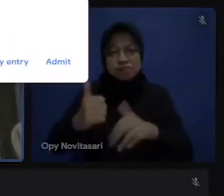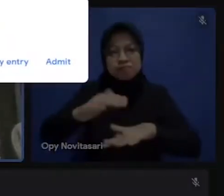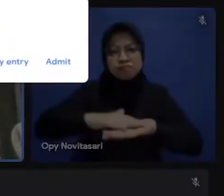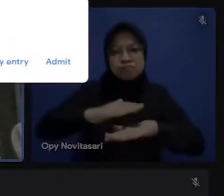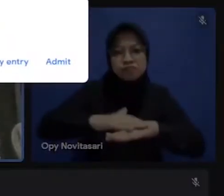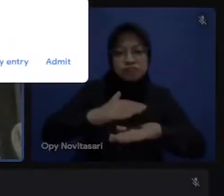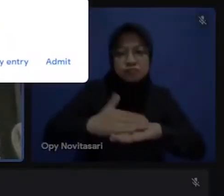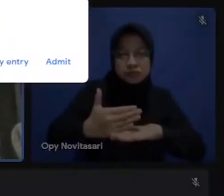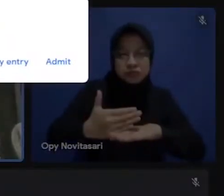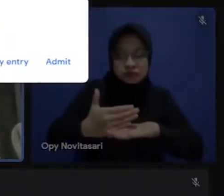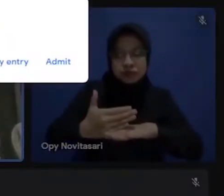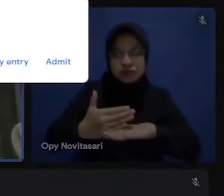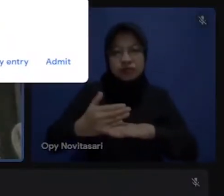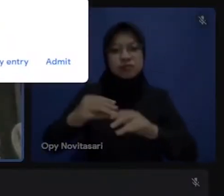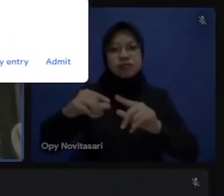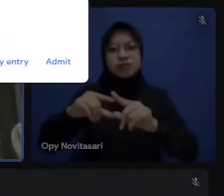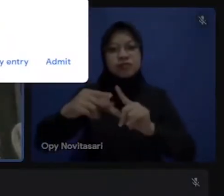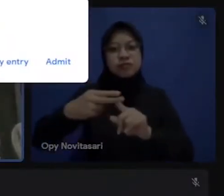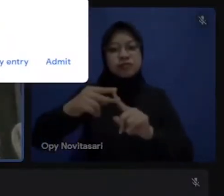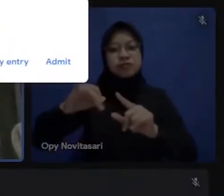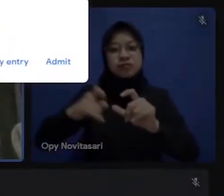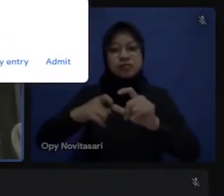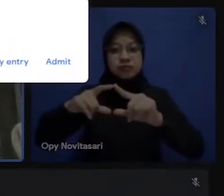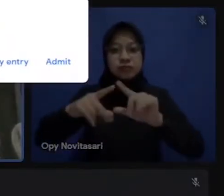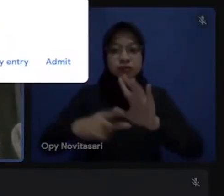eh j afrisando